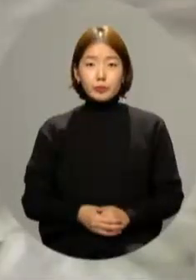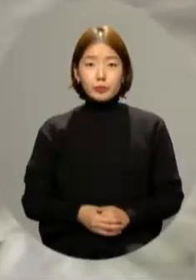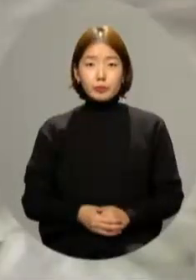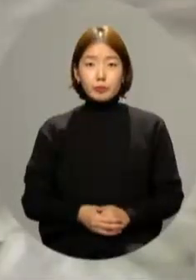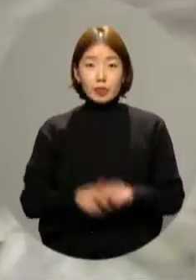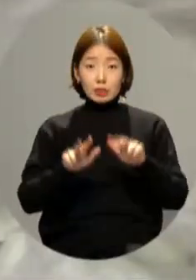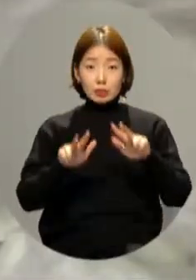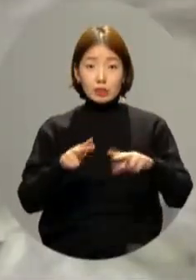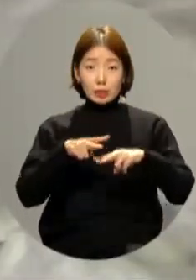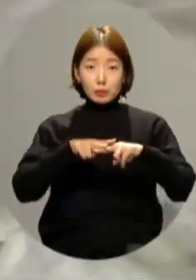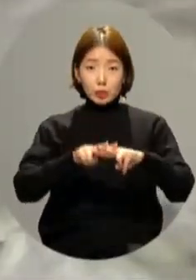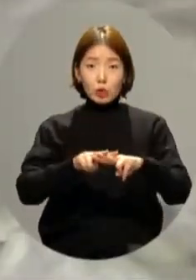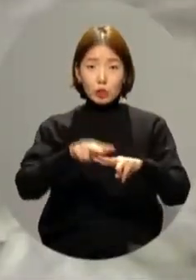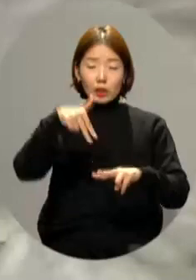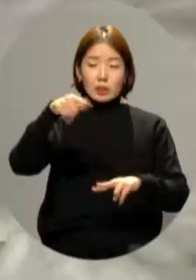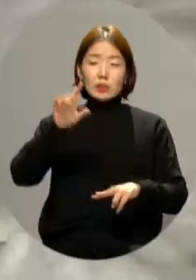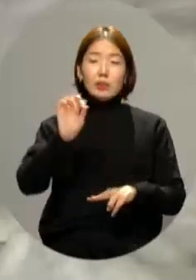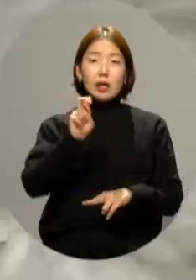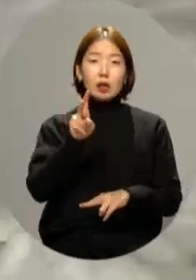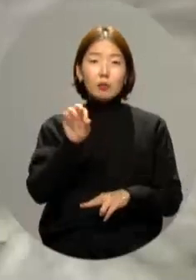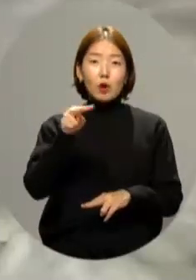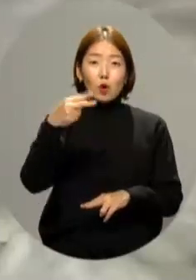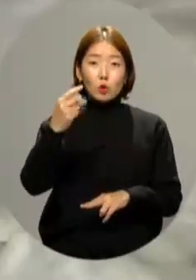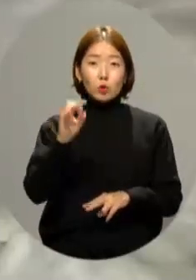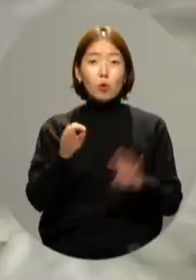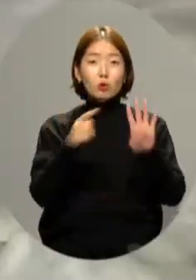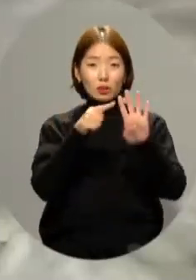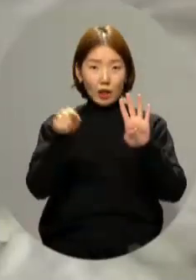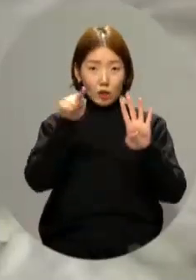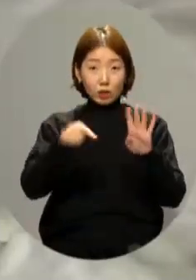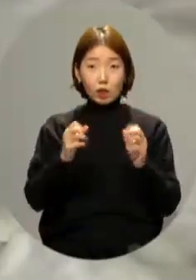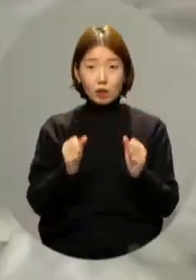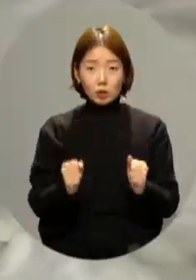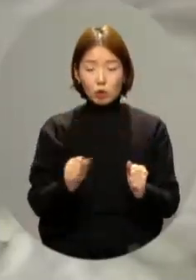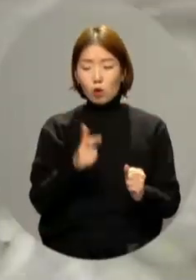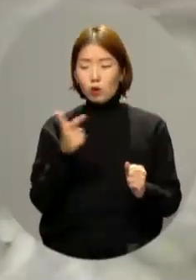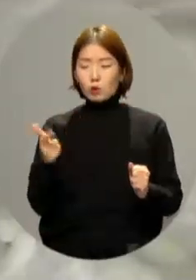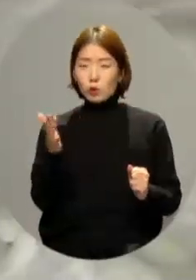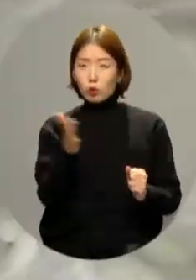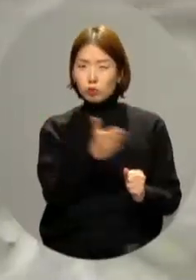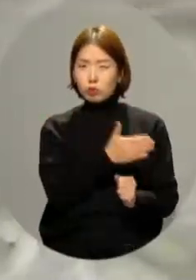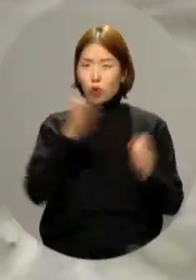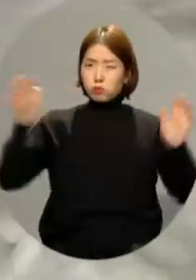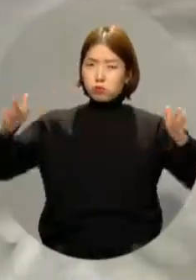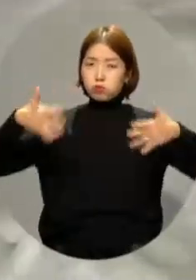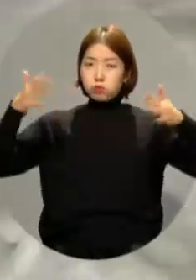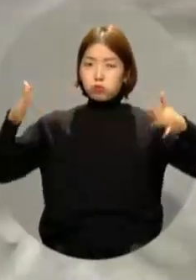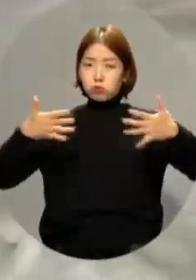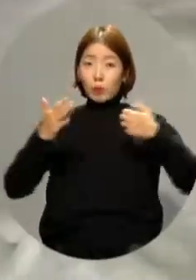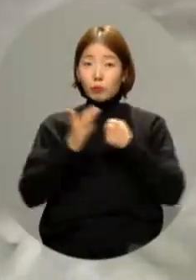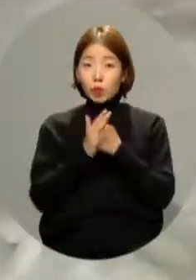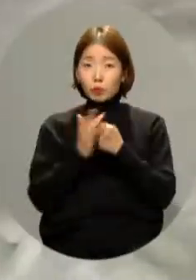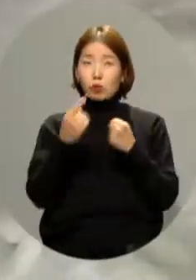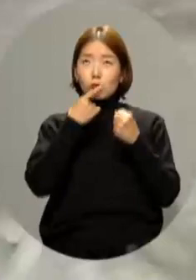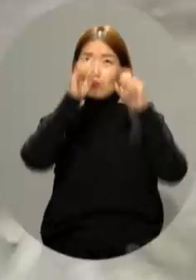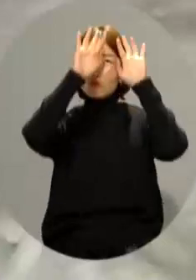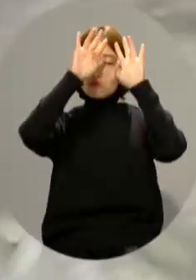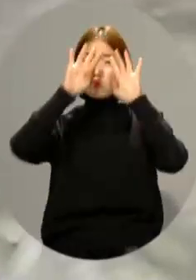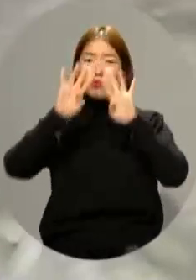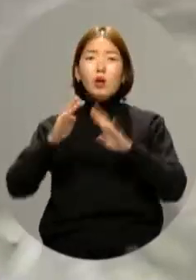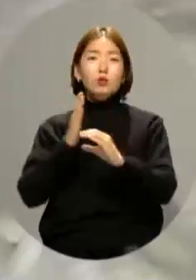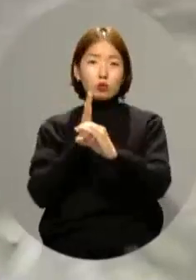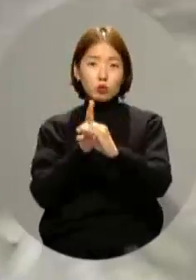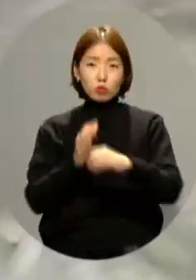네, 저는 지금 정읍 장명동 사거리에 나와 있습니다. 이곳은 저녁부터 강한 바람과 함께 거센 눈이 치고